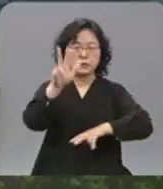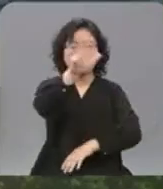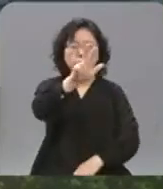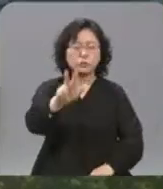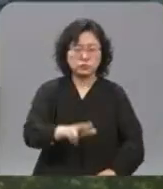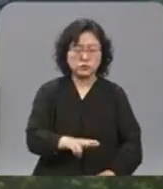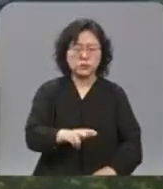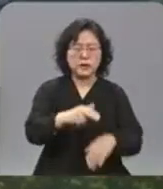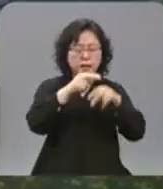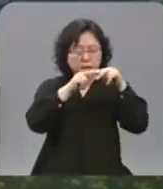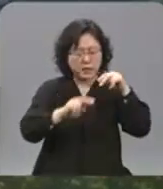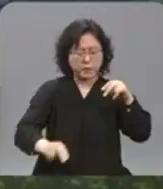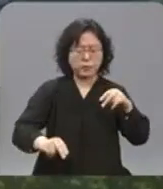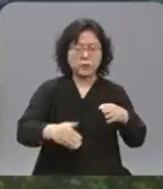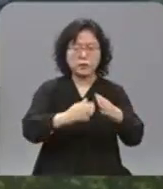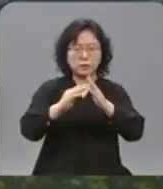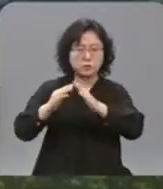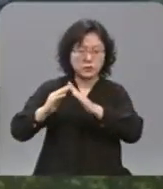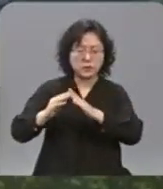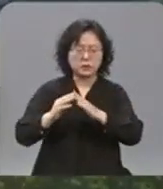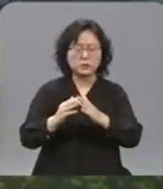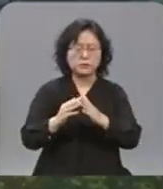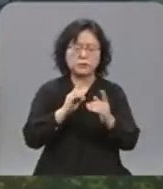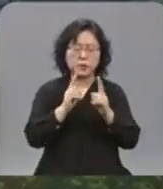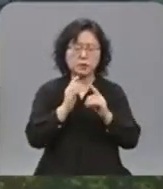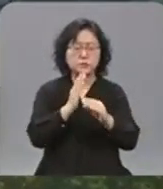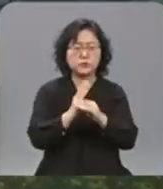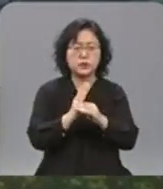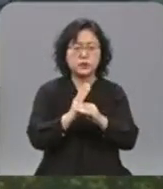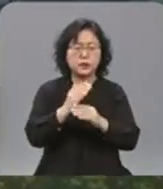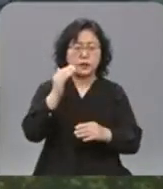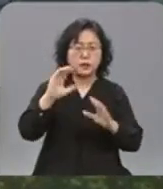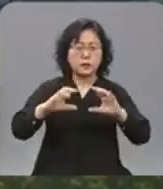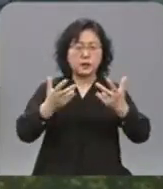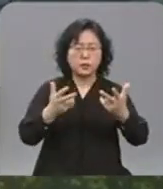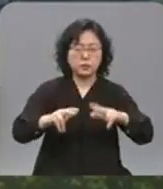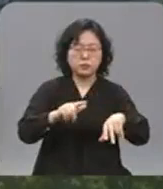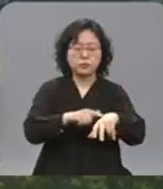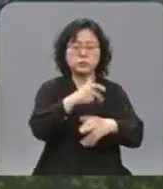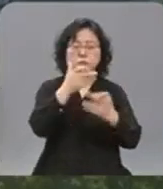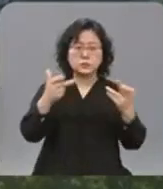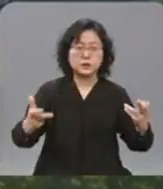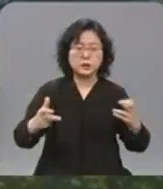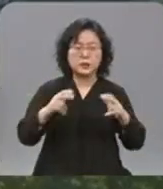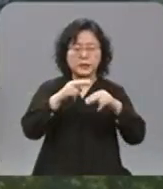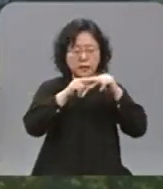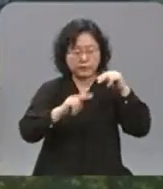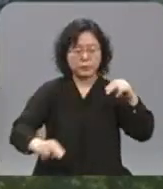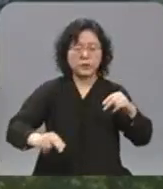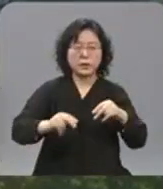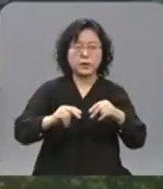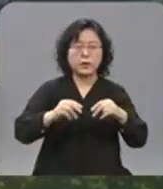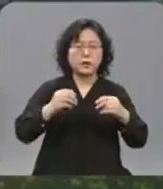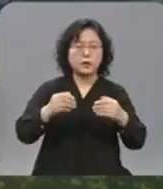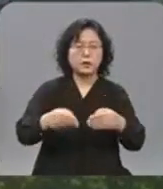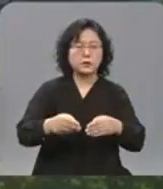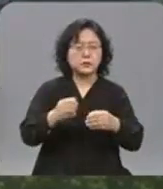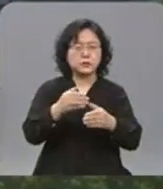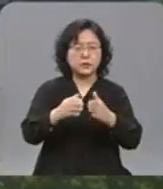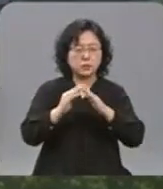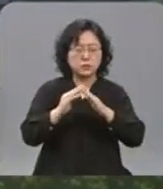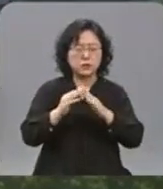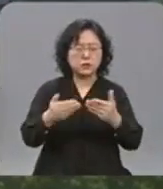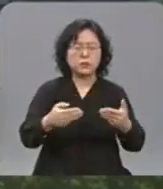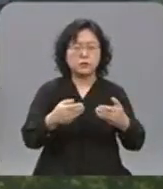전국에서 케이블카를 설치하자는 움직임이 일고 있죠. 국립공원인 무등산도 케이블카 설치 논의가 다시 수면